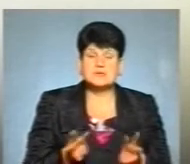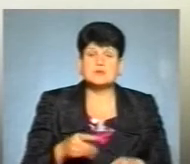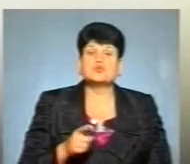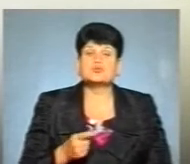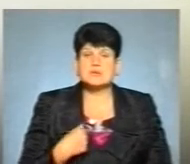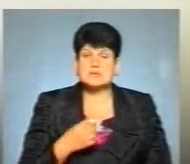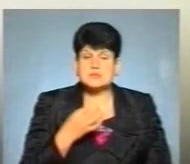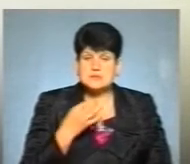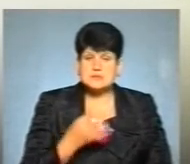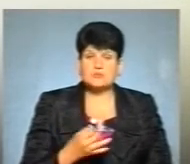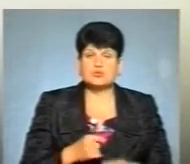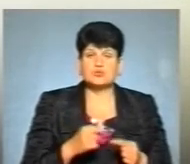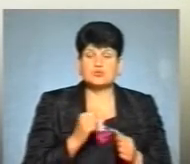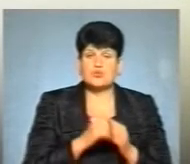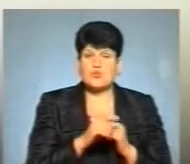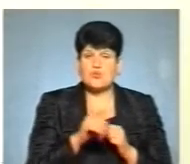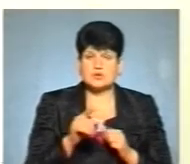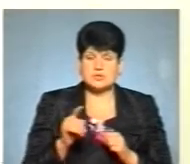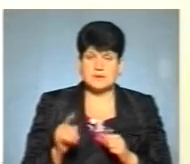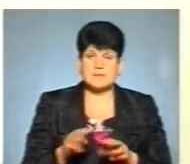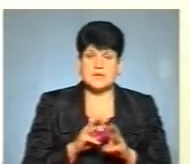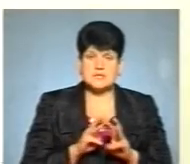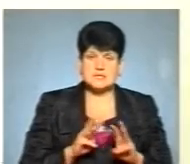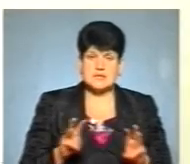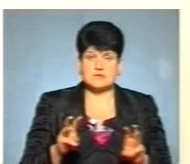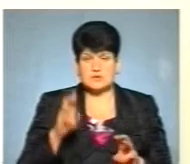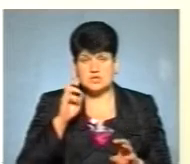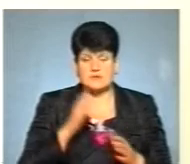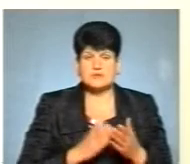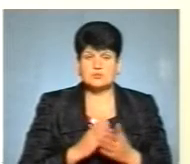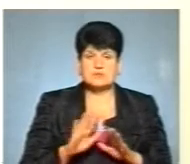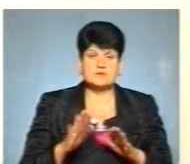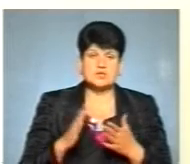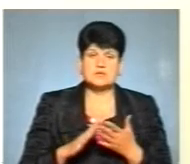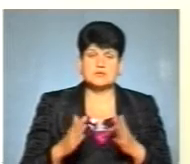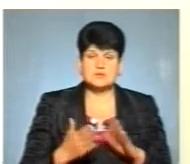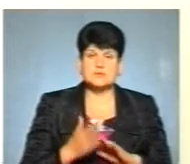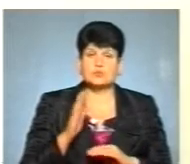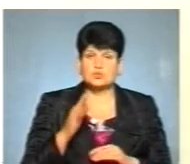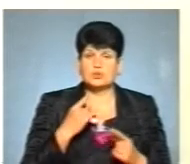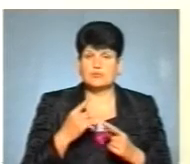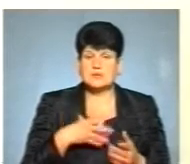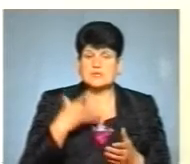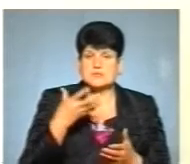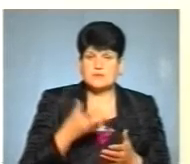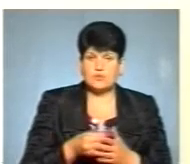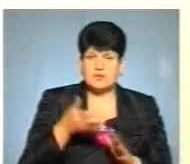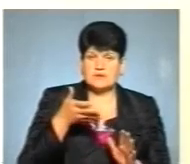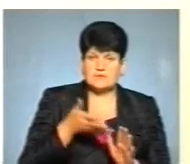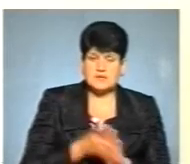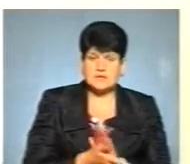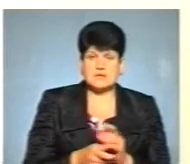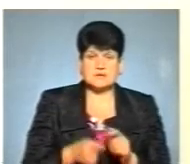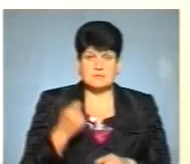Тому що, відповідно, кожен міністерство, Державна служба надзвичайних ситуацій буде говорити свої затрати і збитки.